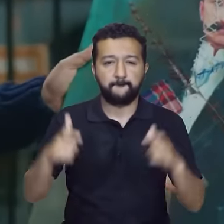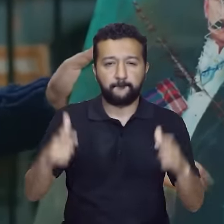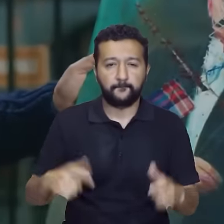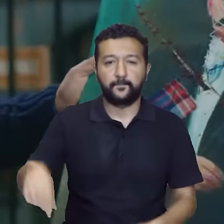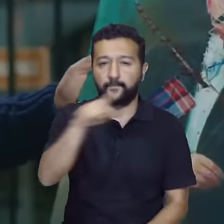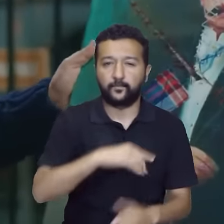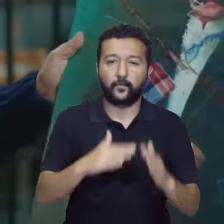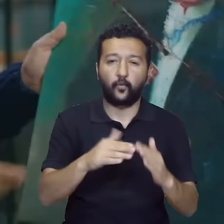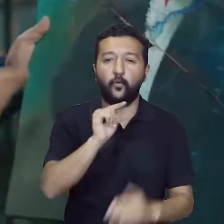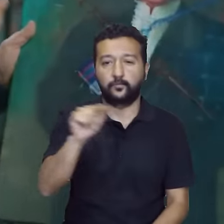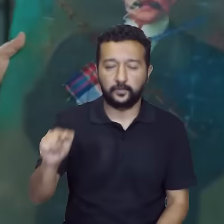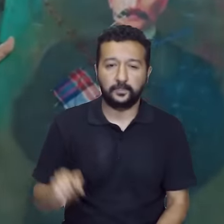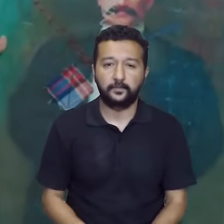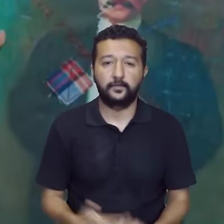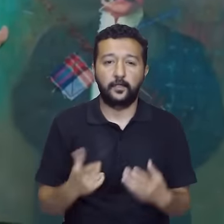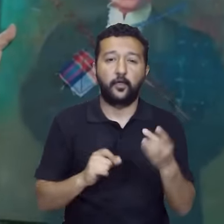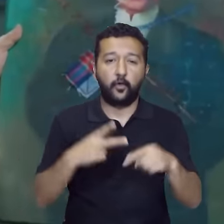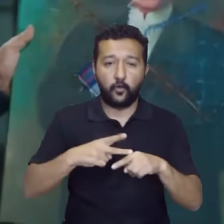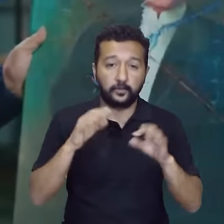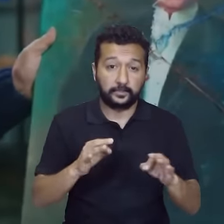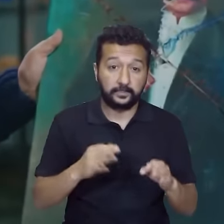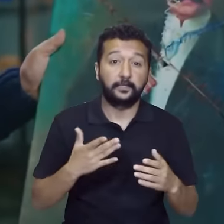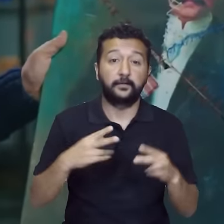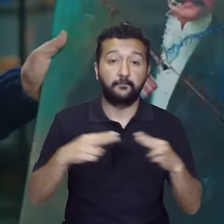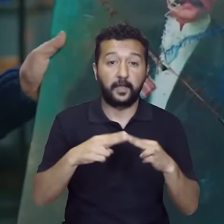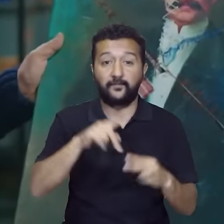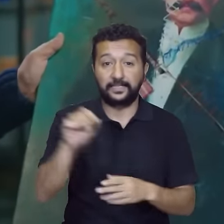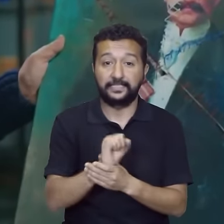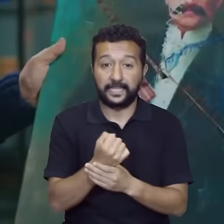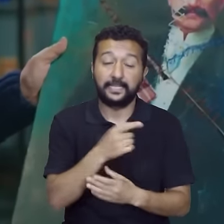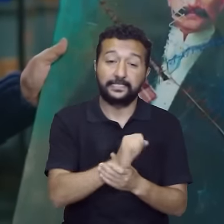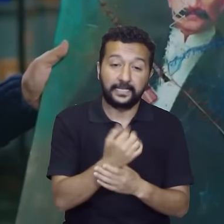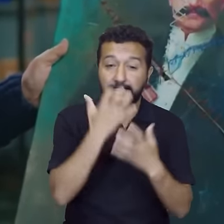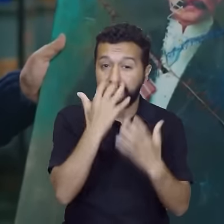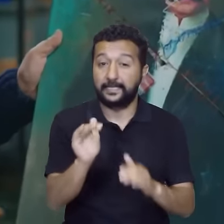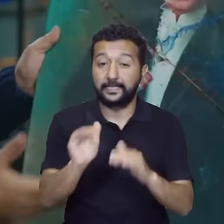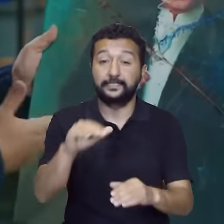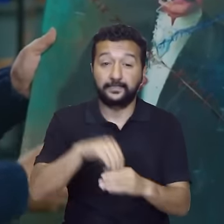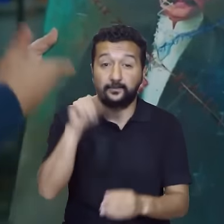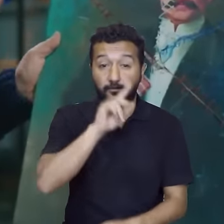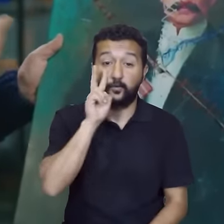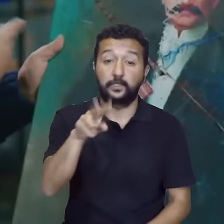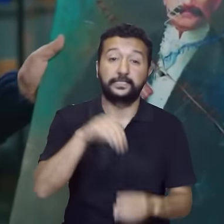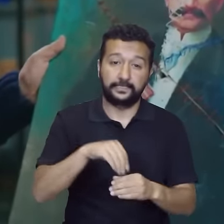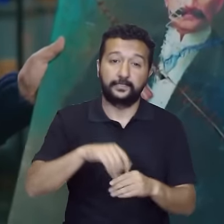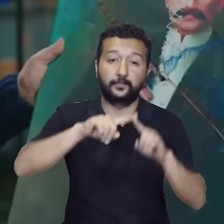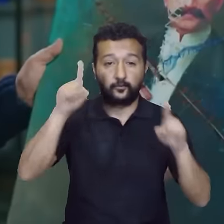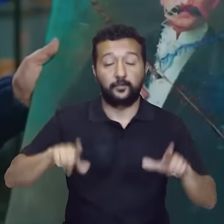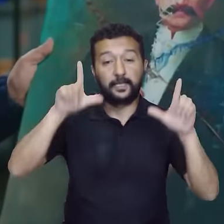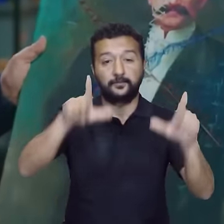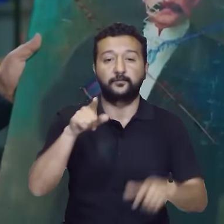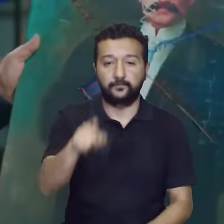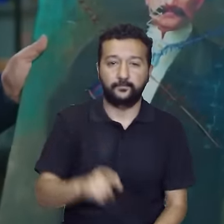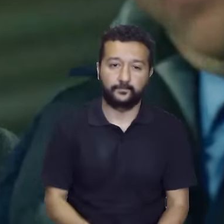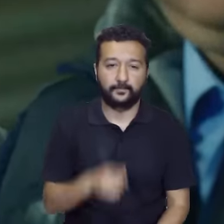mahalleli, komşularım, öz hakiki durulmaz baklavaları, sanata, sanatçıya ne kadar değer veriyor onu görsünler diye dükkanımı